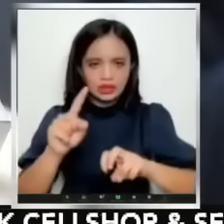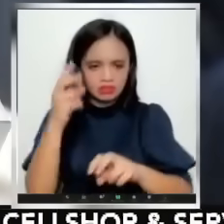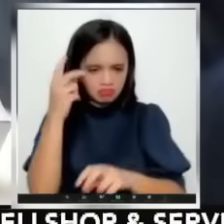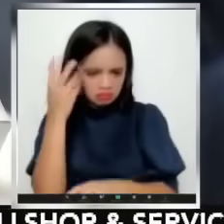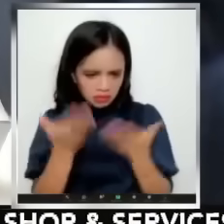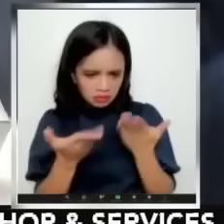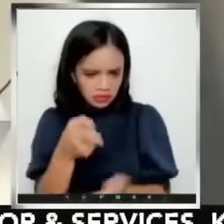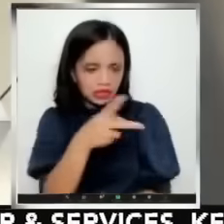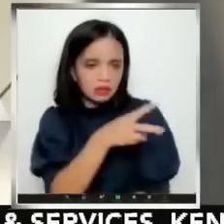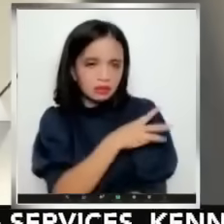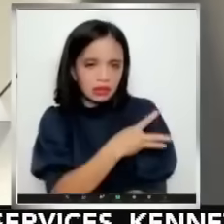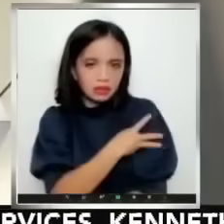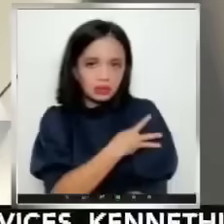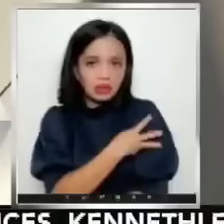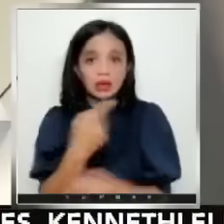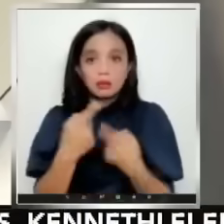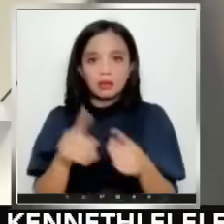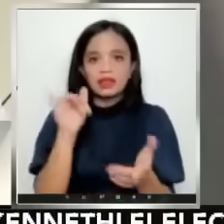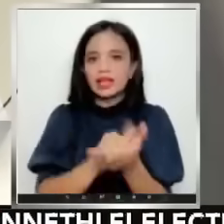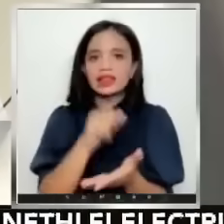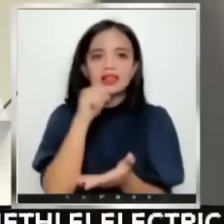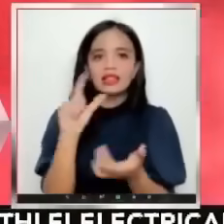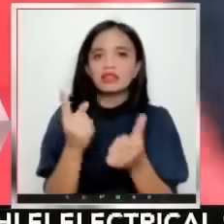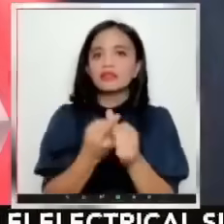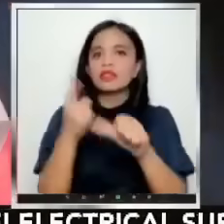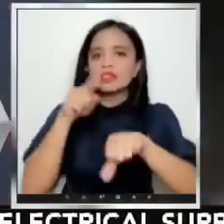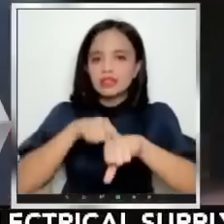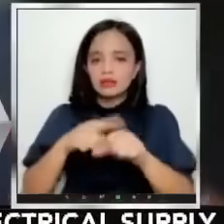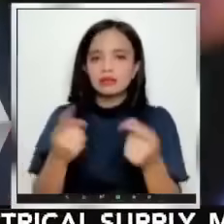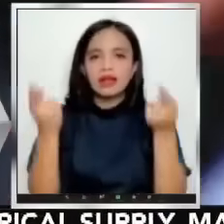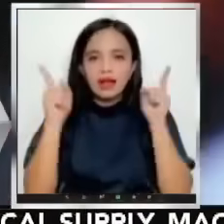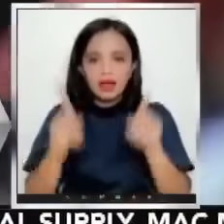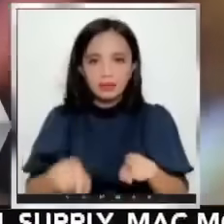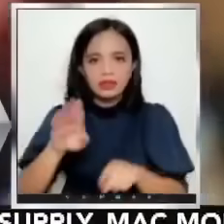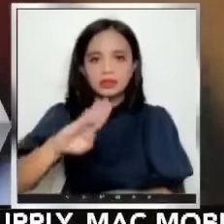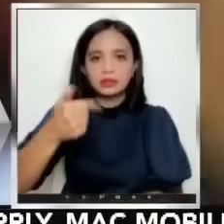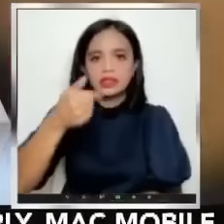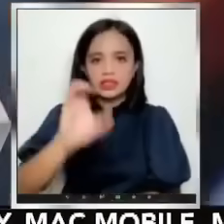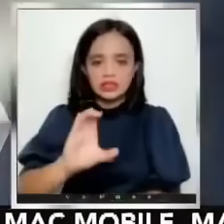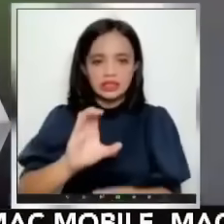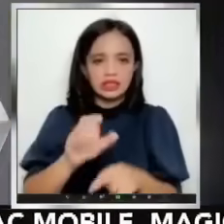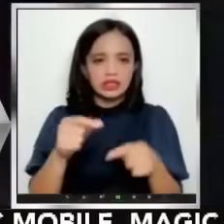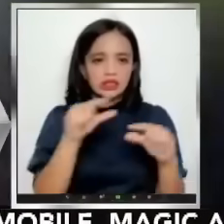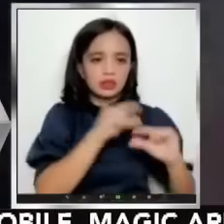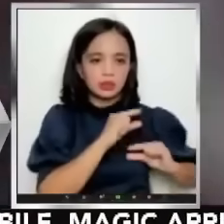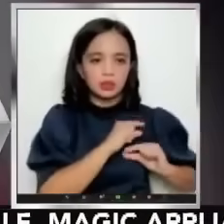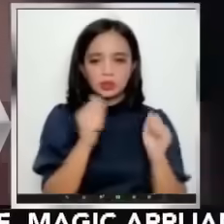pulisya, hindi ito ang unang insidente ng iringan sa pagitan ng BGC security at mga skateboarder.